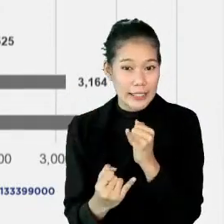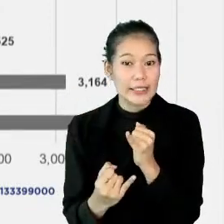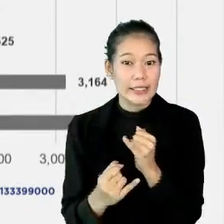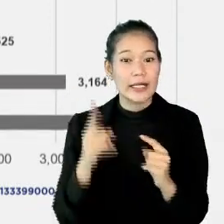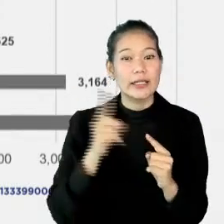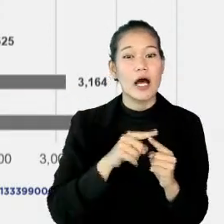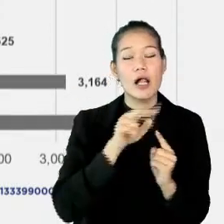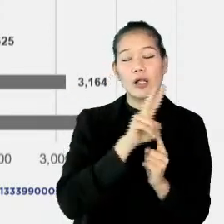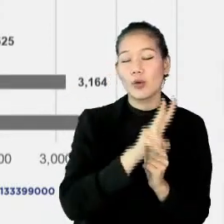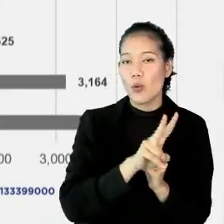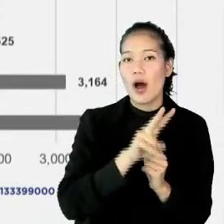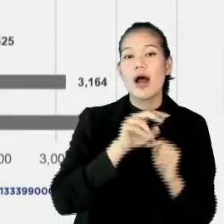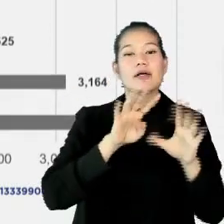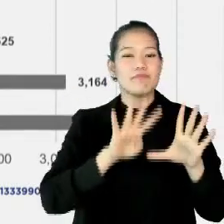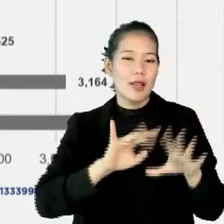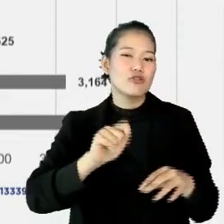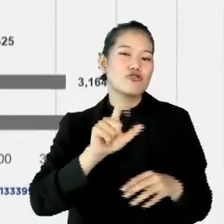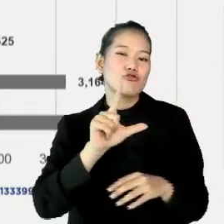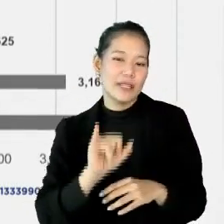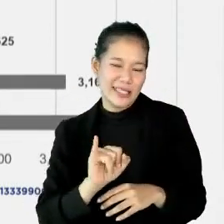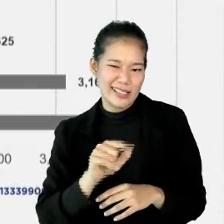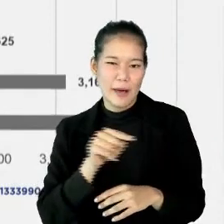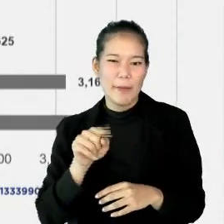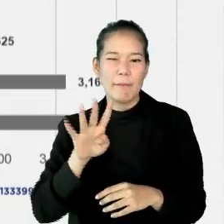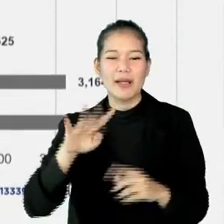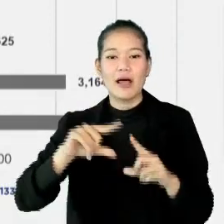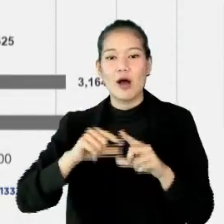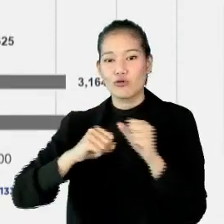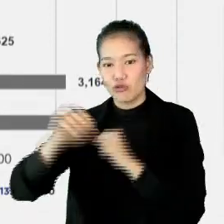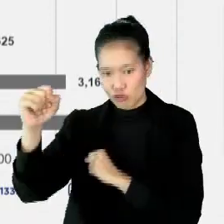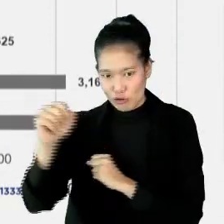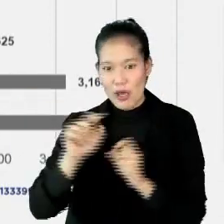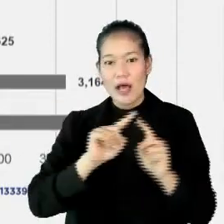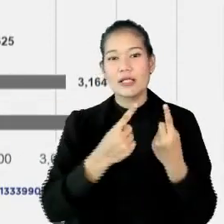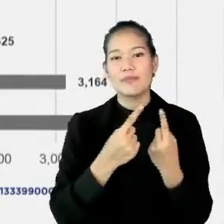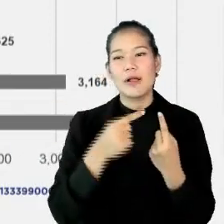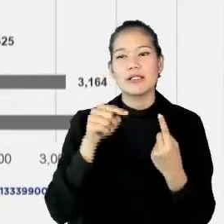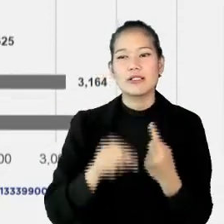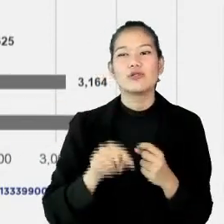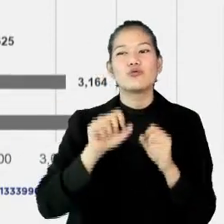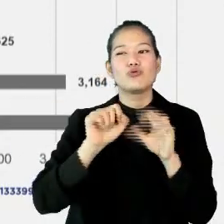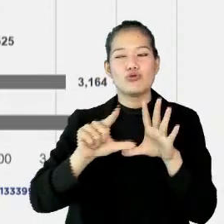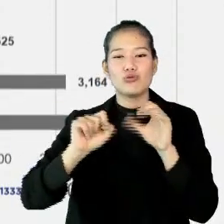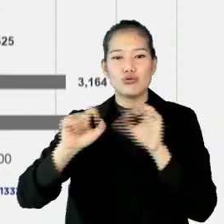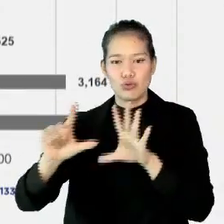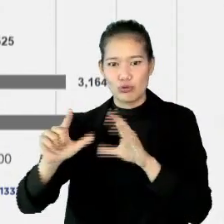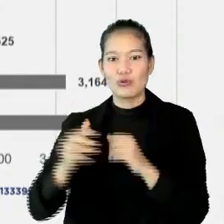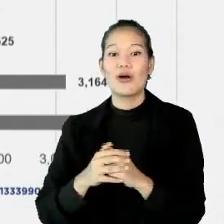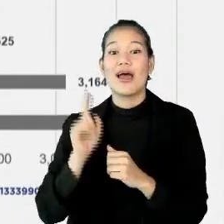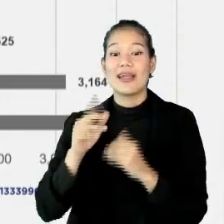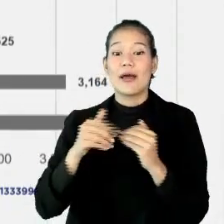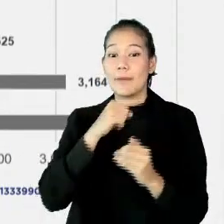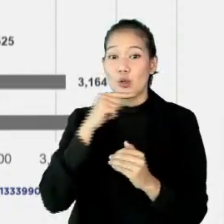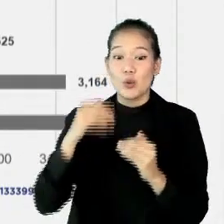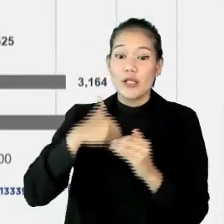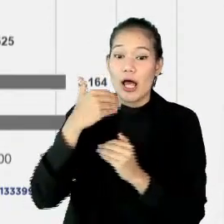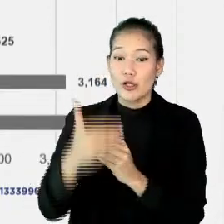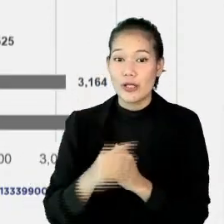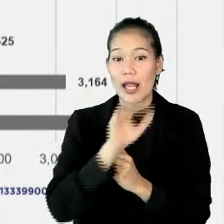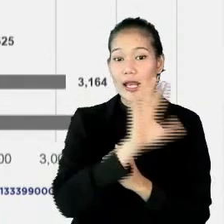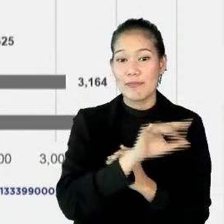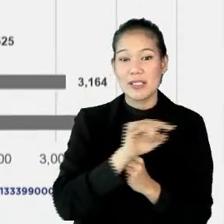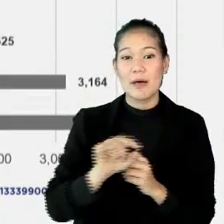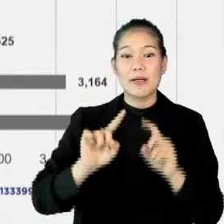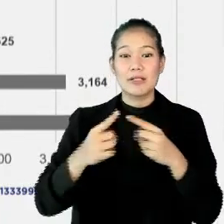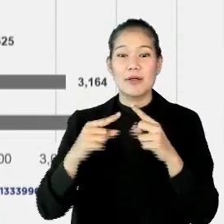per tanggal 29 Juli sampai 4 Agustus itu di angka 11.977. Pekan selanjutnya lagi tanggal 5